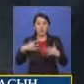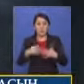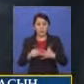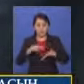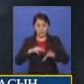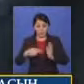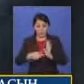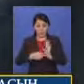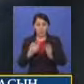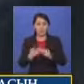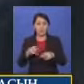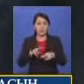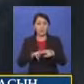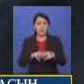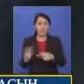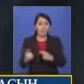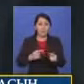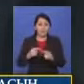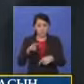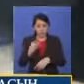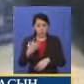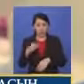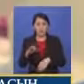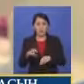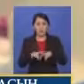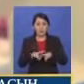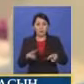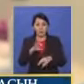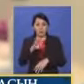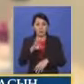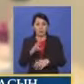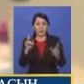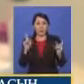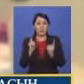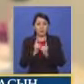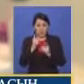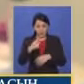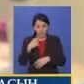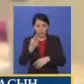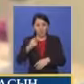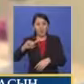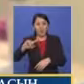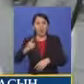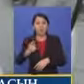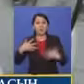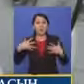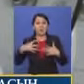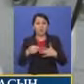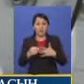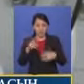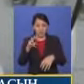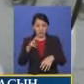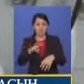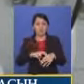егу жоспарланып отыр. Бұл жөнде президент Қасым Жомарт Тоқаевтың премьер-министр Асқар Маминді қабылдауы барысында айтылды. Алғашқы